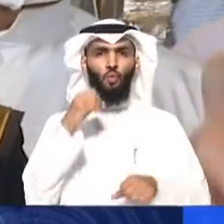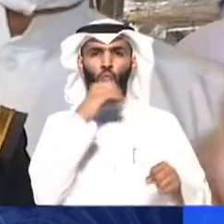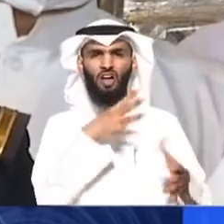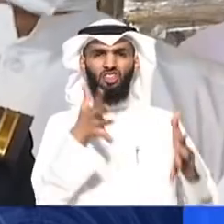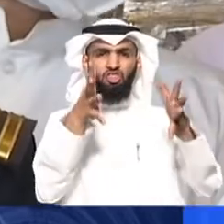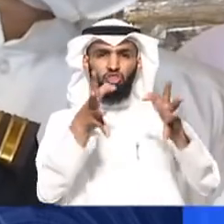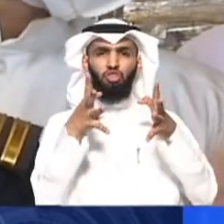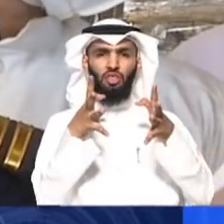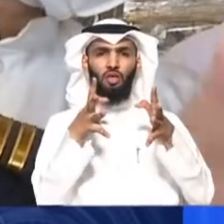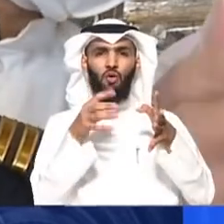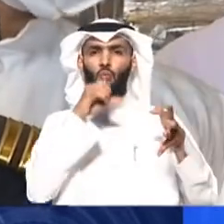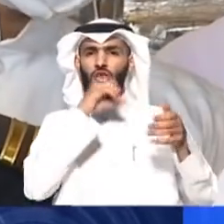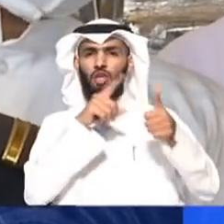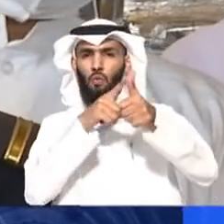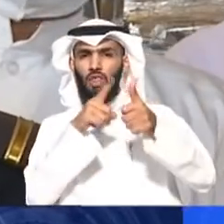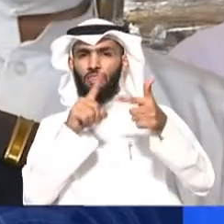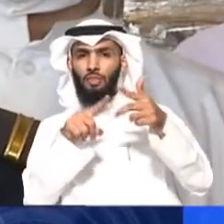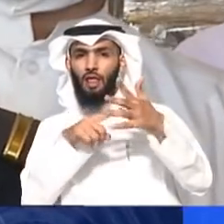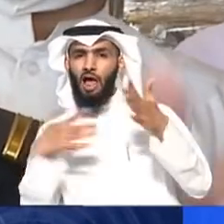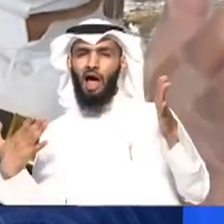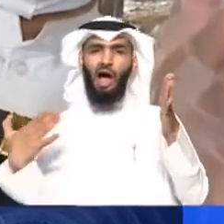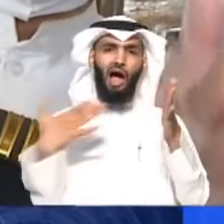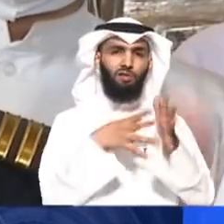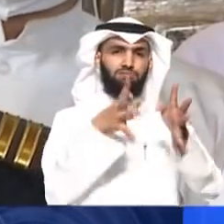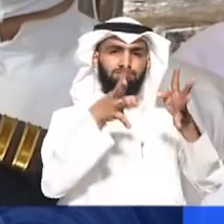من الحاوية، وفعلا طلعنا الكمية كاملة